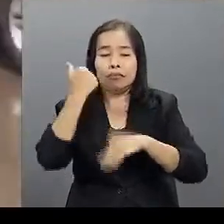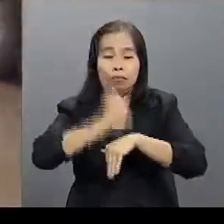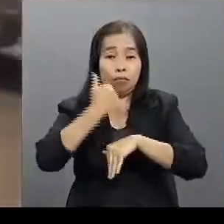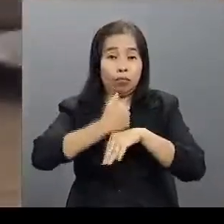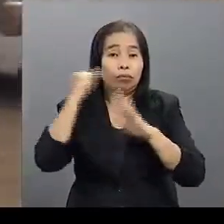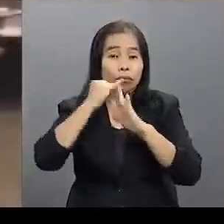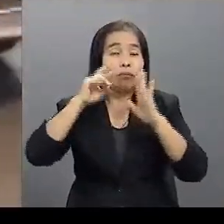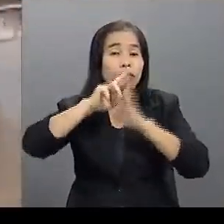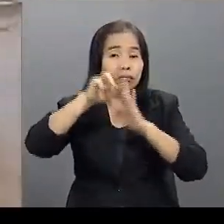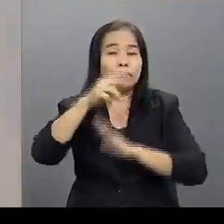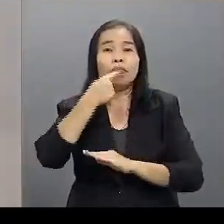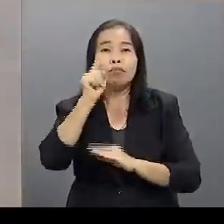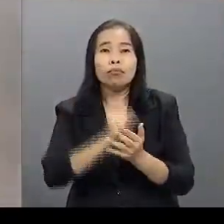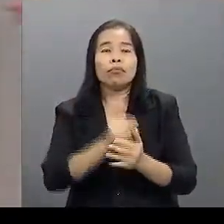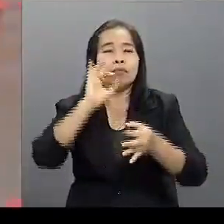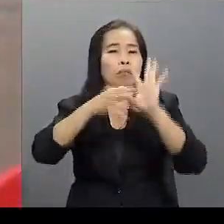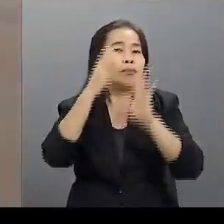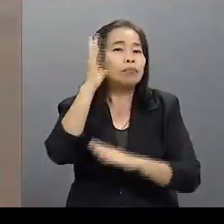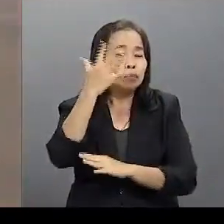ค่อนจะไม่เกิดถ้าหากไม่มีไฟ